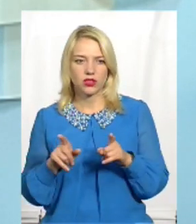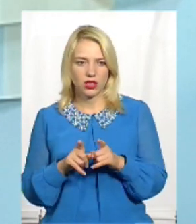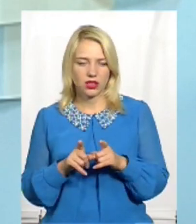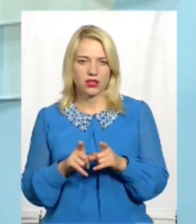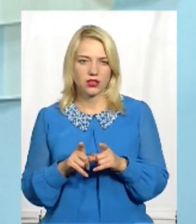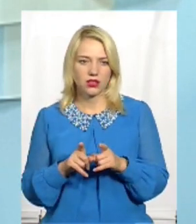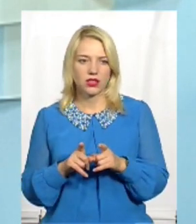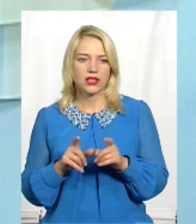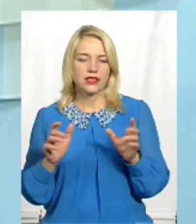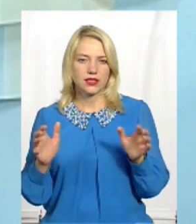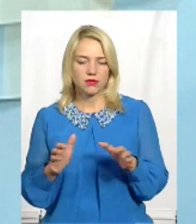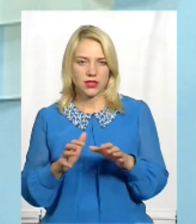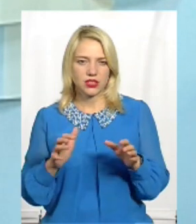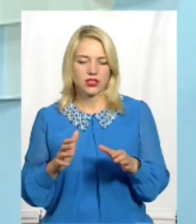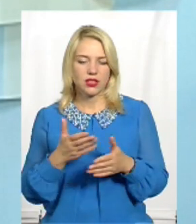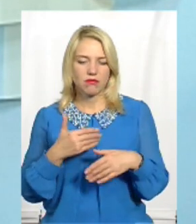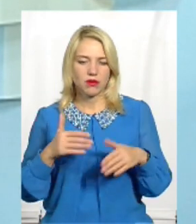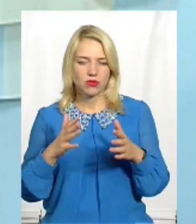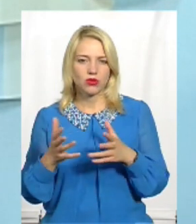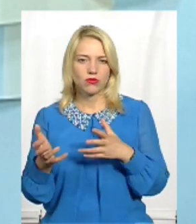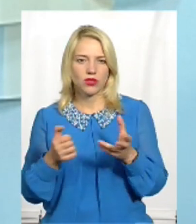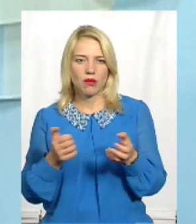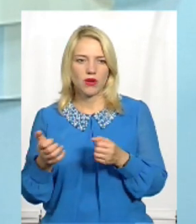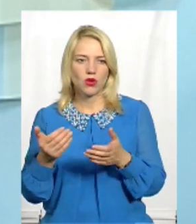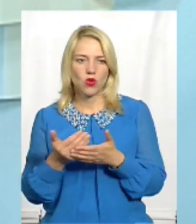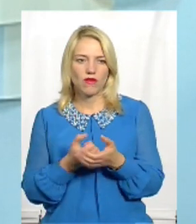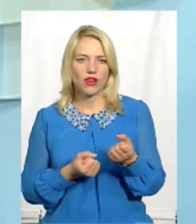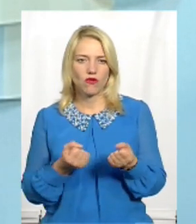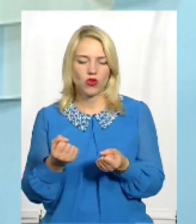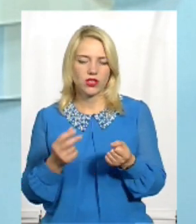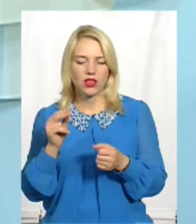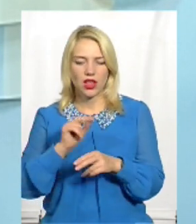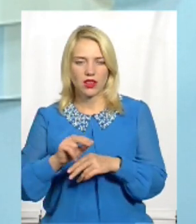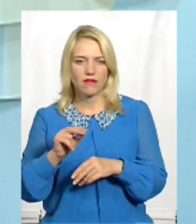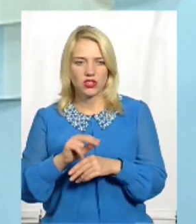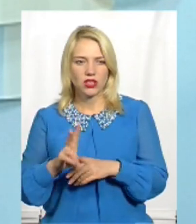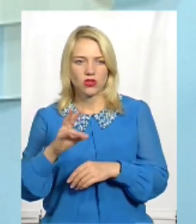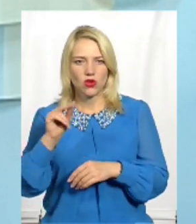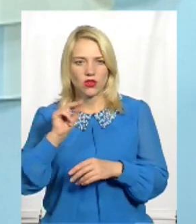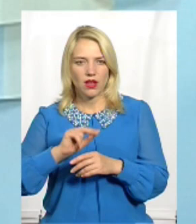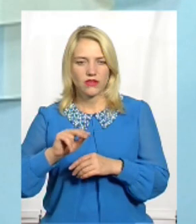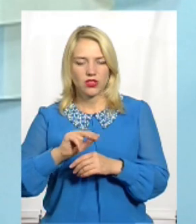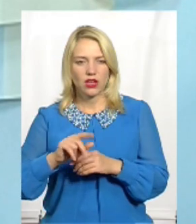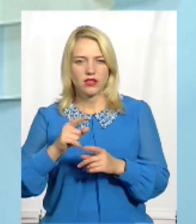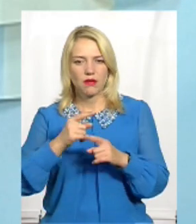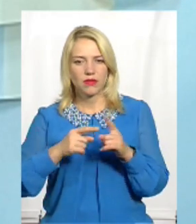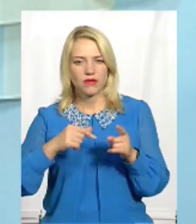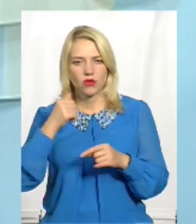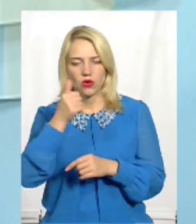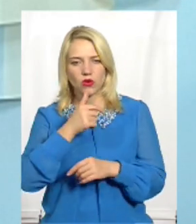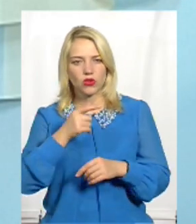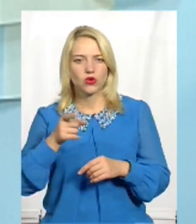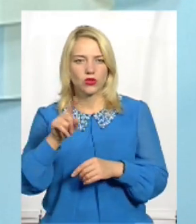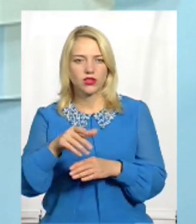тенденція збережеться, ми будемо набирати нових водіїв на навчання, але навчання продовжується близько півроку, тоді